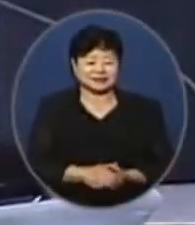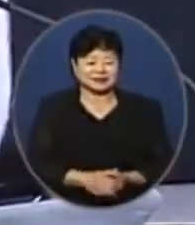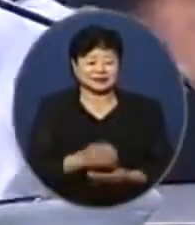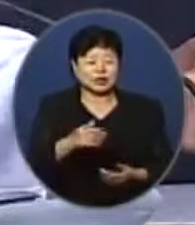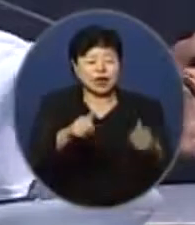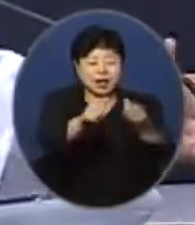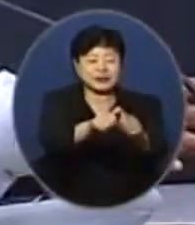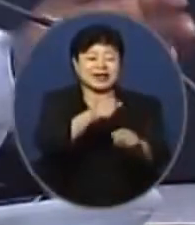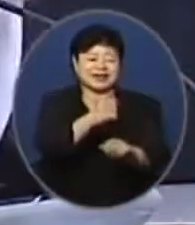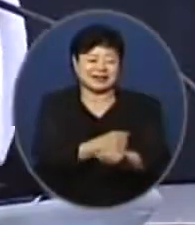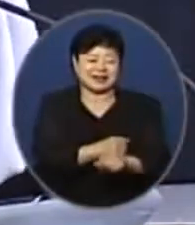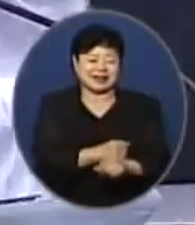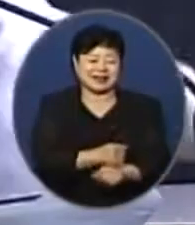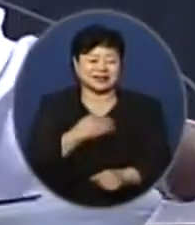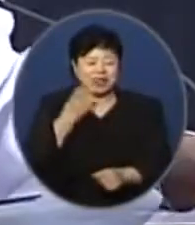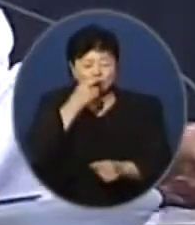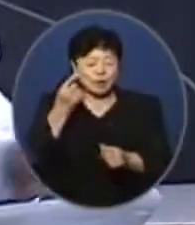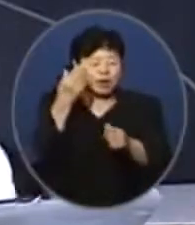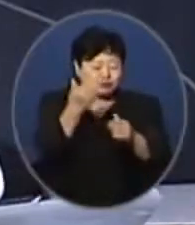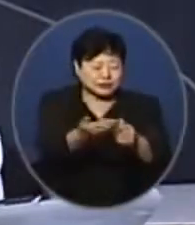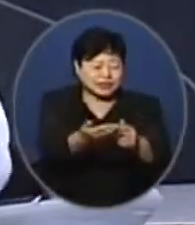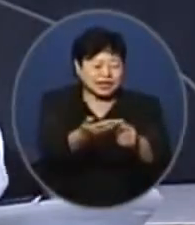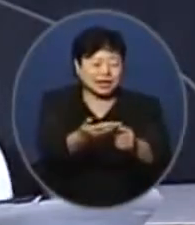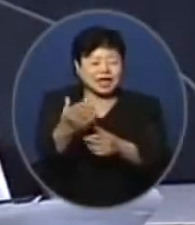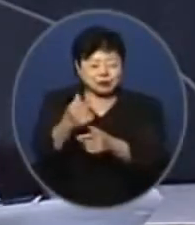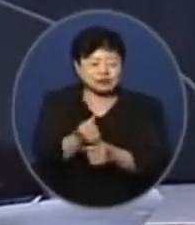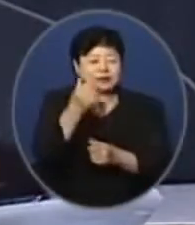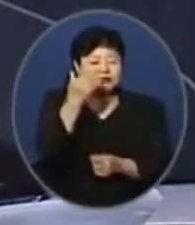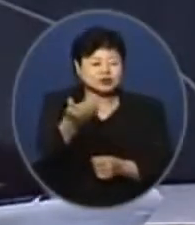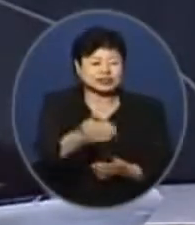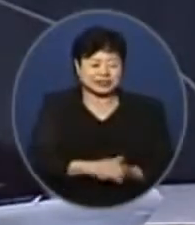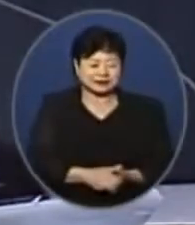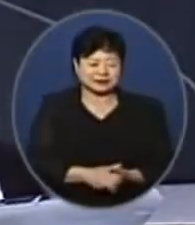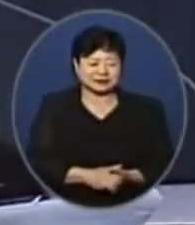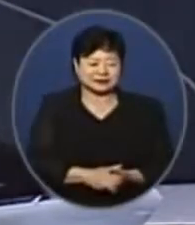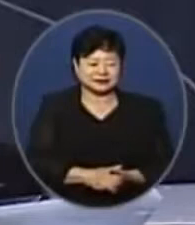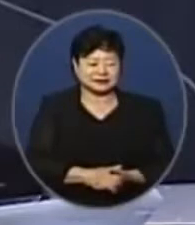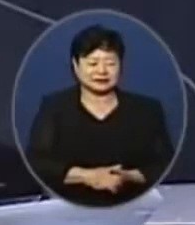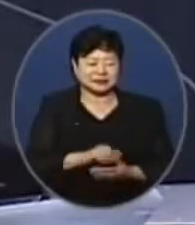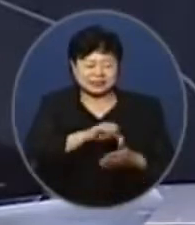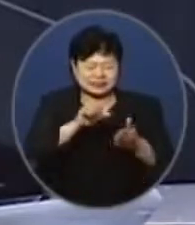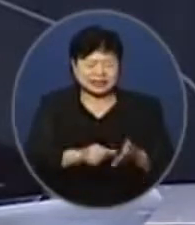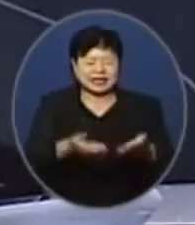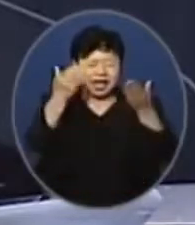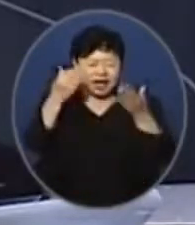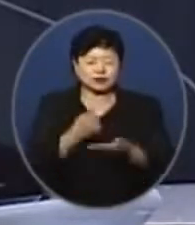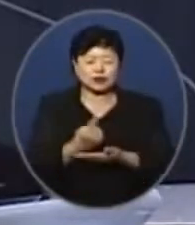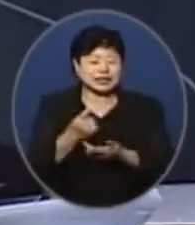내가 너와 함께 할 것이라. 내가 너를 돌봐줄 것이라. 내가 너를 붙들어줄 것이라. 너 일생 나가도록 너를 떠나지 아니할